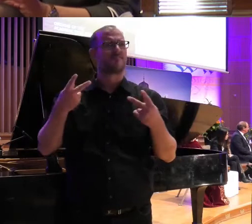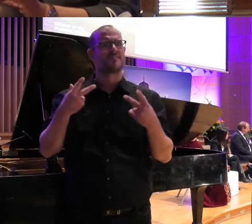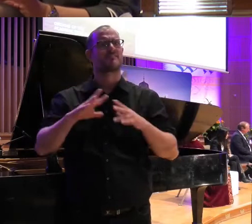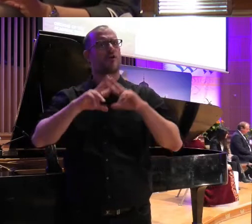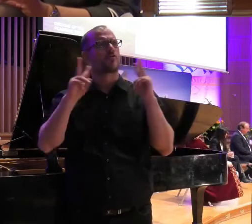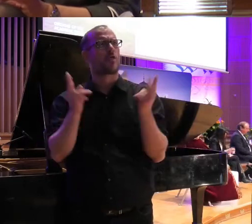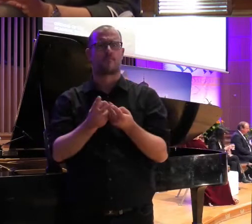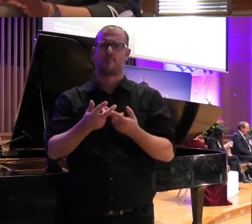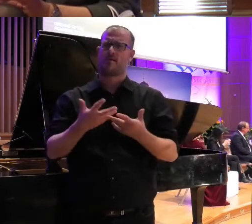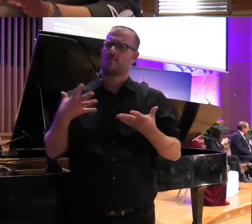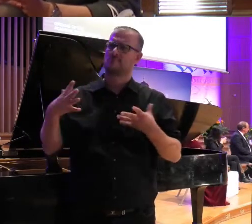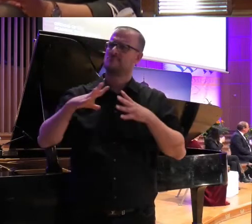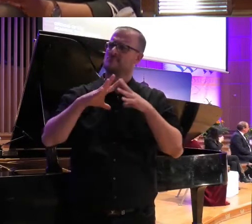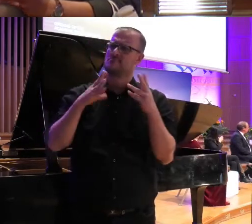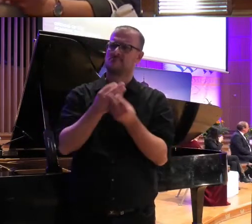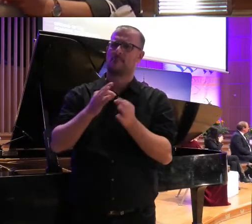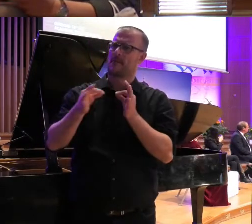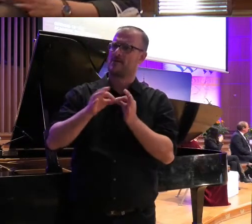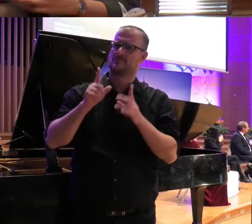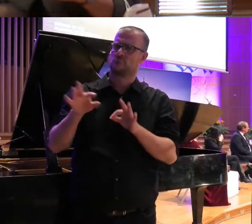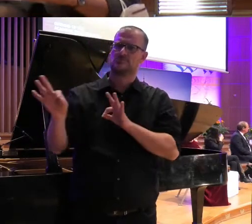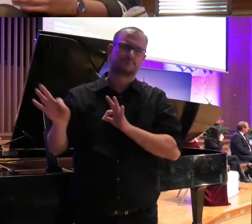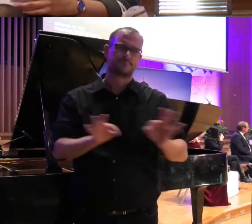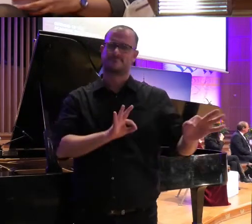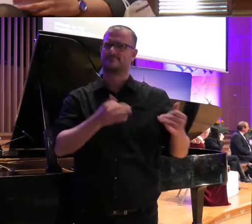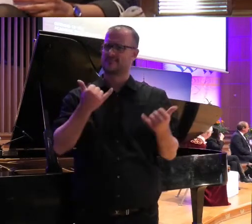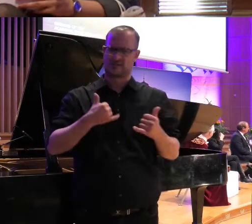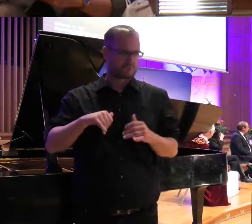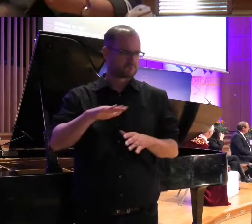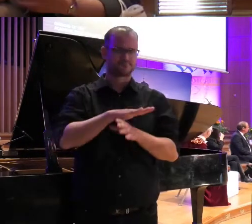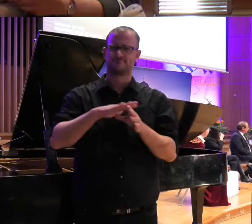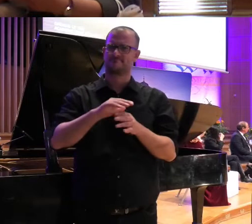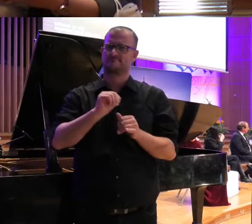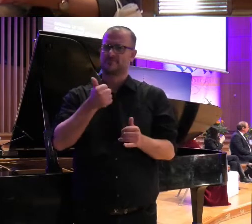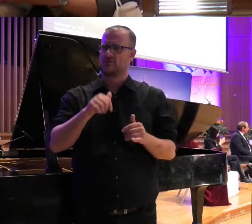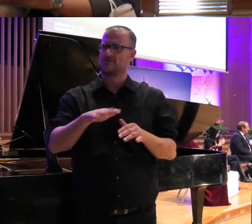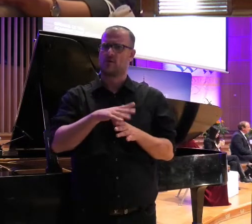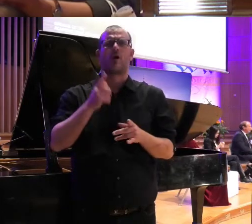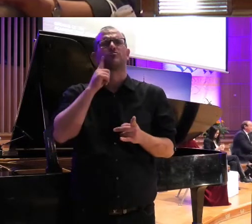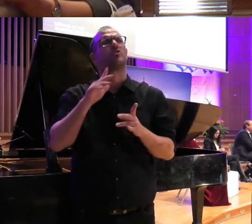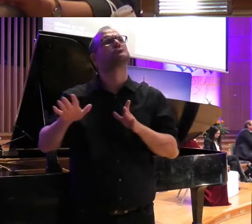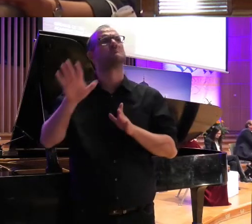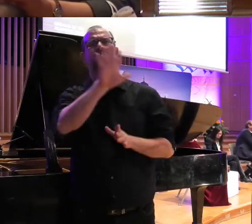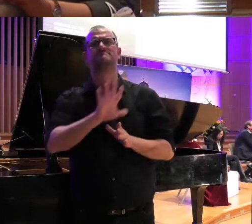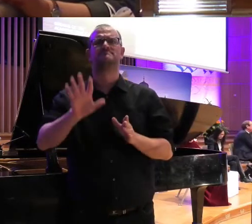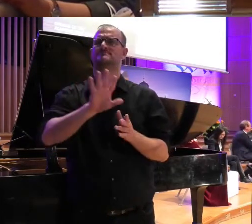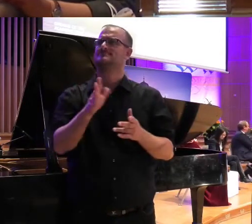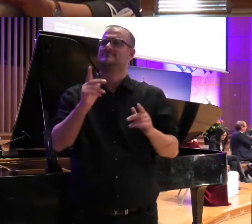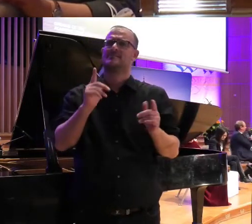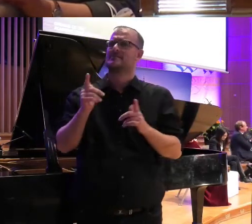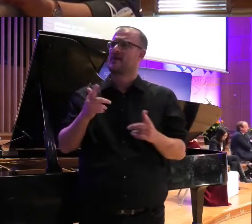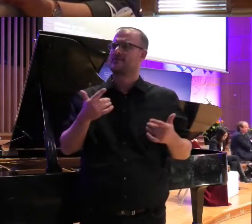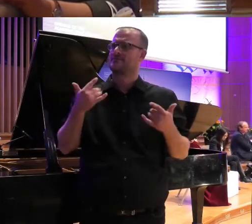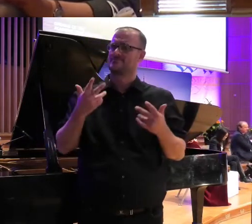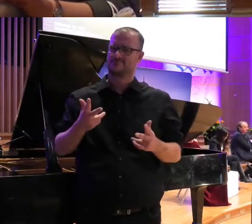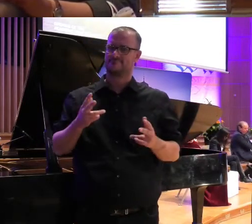umfassende Maßnahmen gegen den Klimawandel einzuleiten. Und ich glaube, hier in der Region gerade oder eigentlich auch in ganz Deutschland hat uns, glaube ich, kein Ereignis noch mal